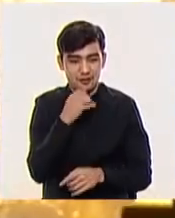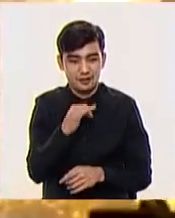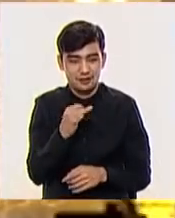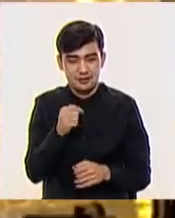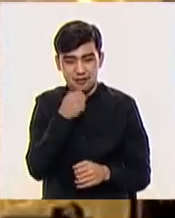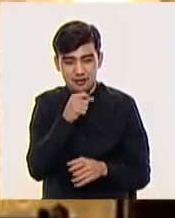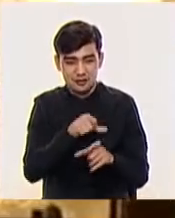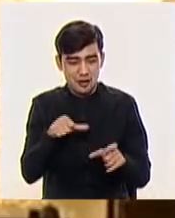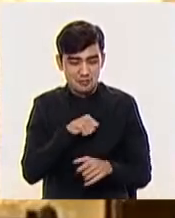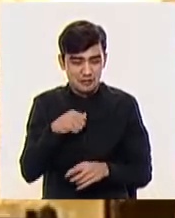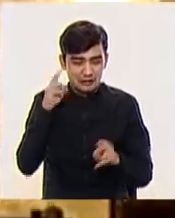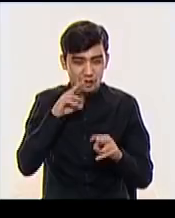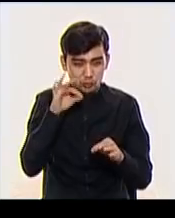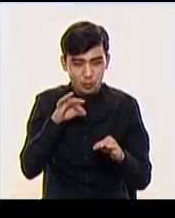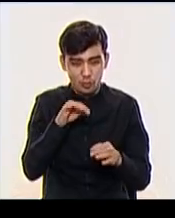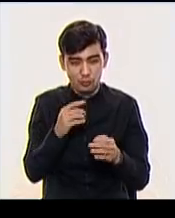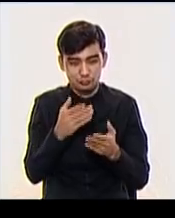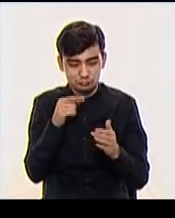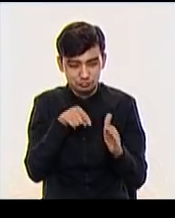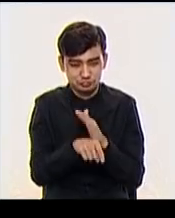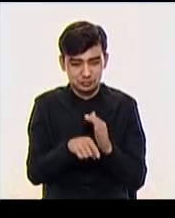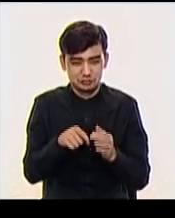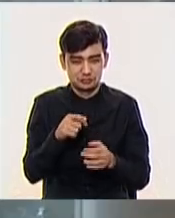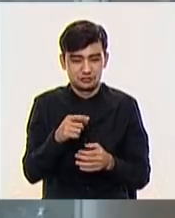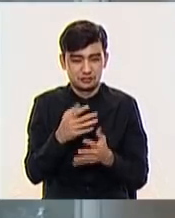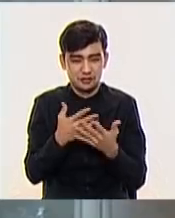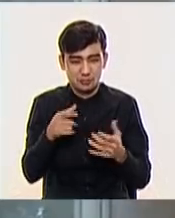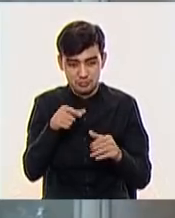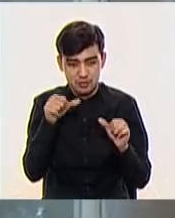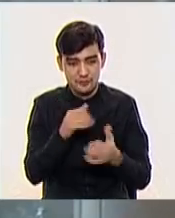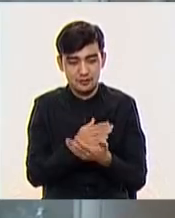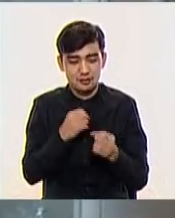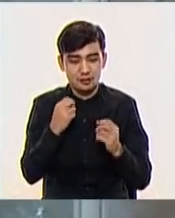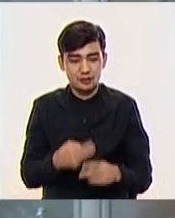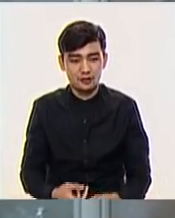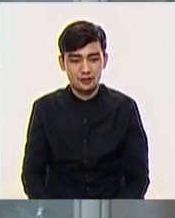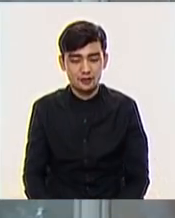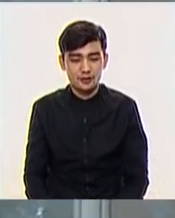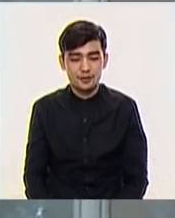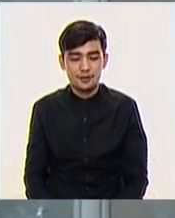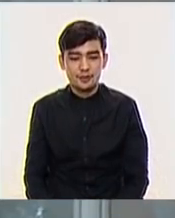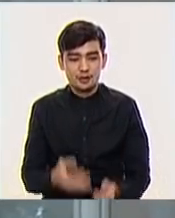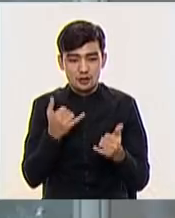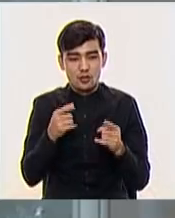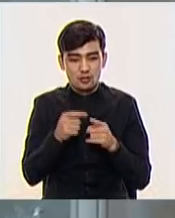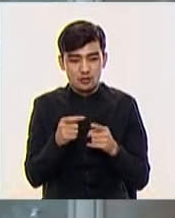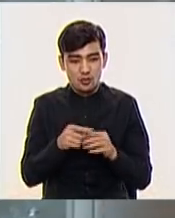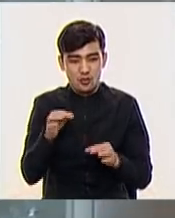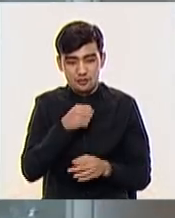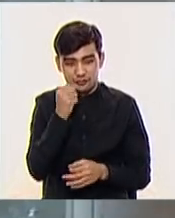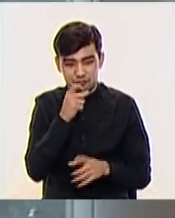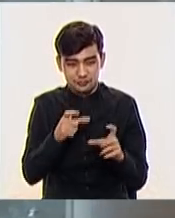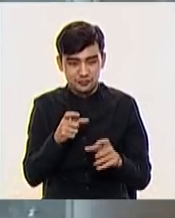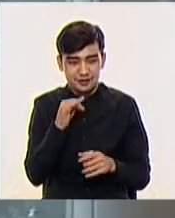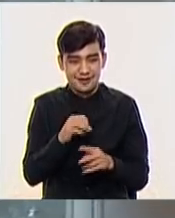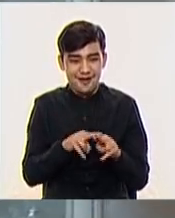жетік білмейтін салаға сын айтуы дұрыс па? Негізі қазіргі таңда екі сөздің басын қоса алмайтын білімсіз әншілердің